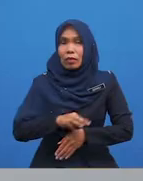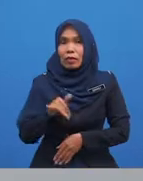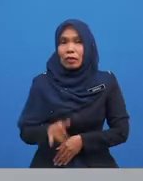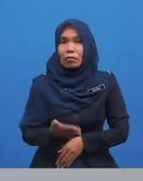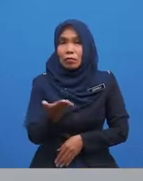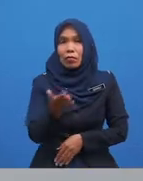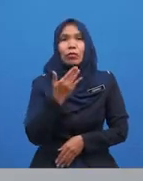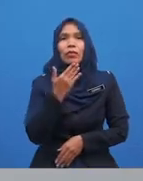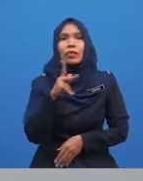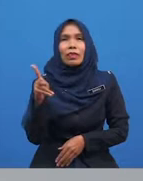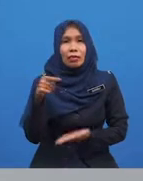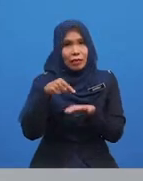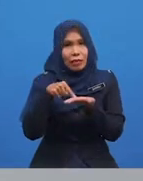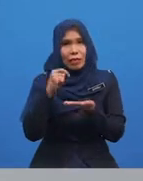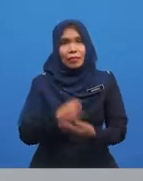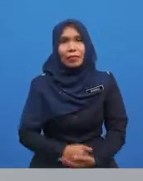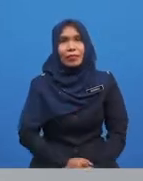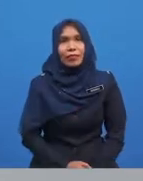ini.